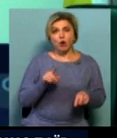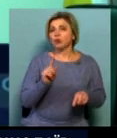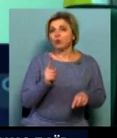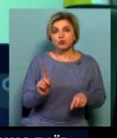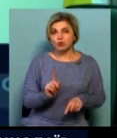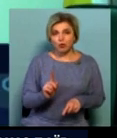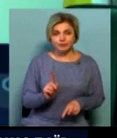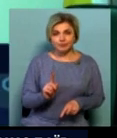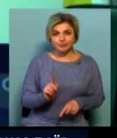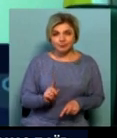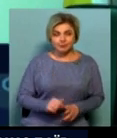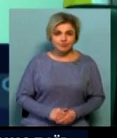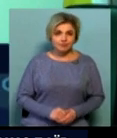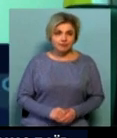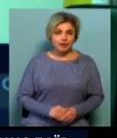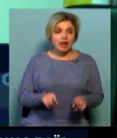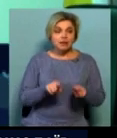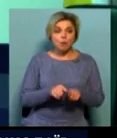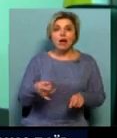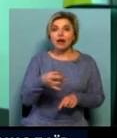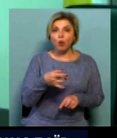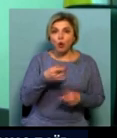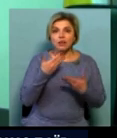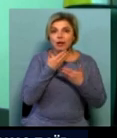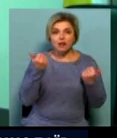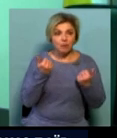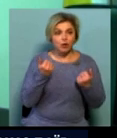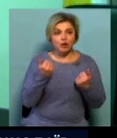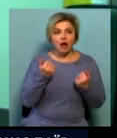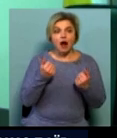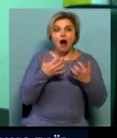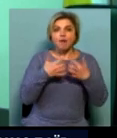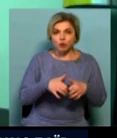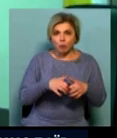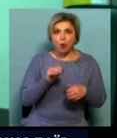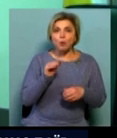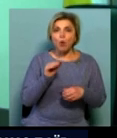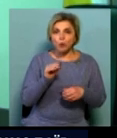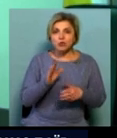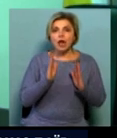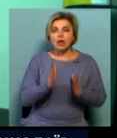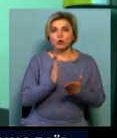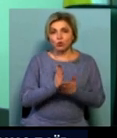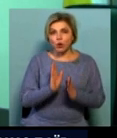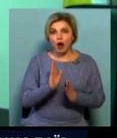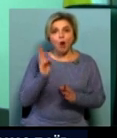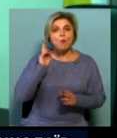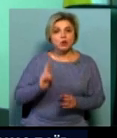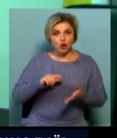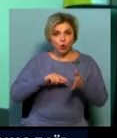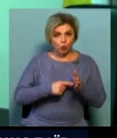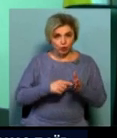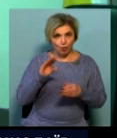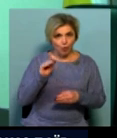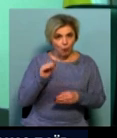що в даному регіоні немає автомобільних пунктів пропуску, є тільки морські пункти пропуску. І на